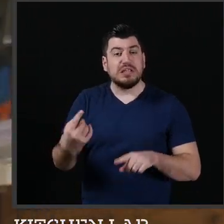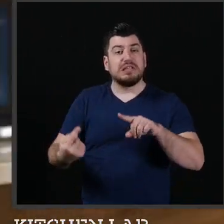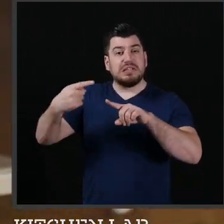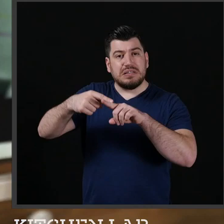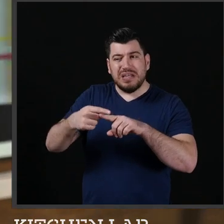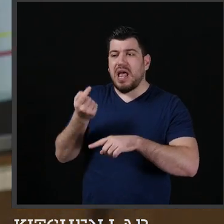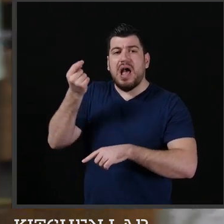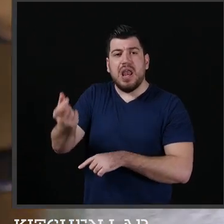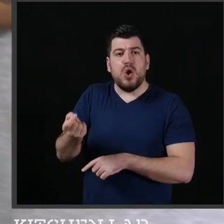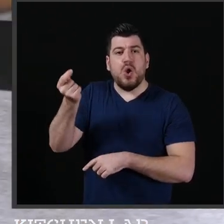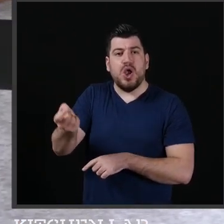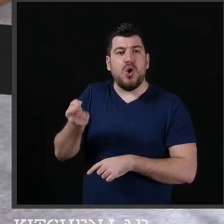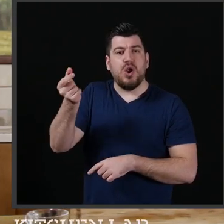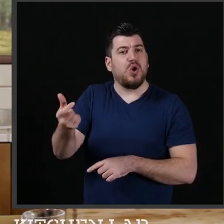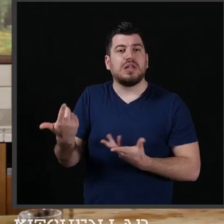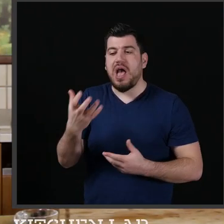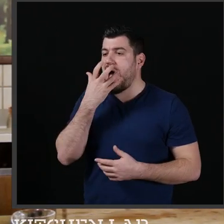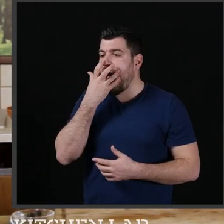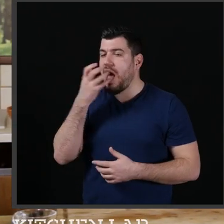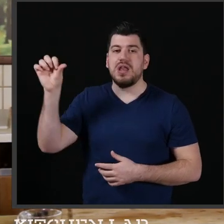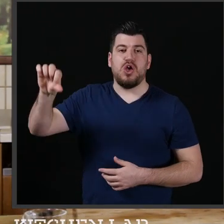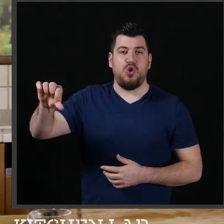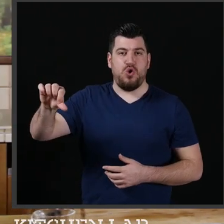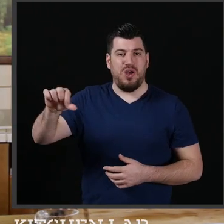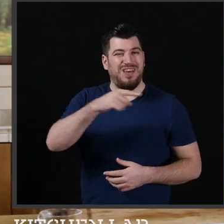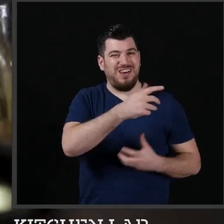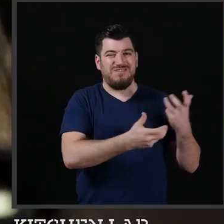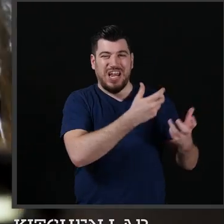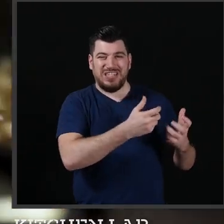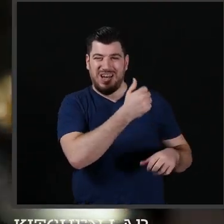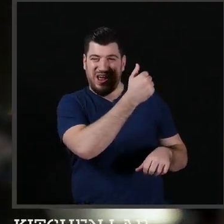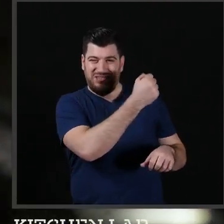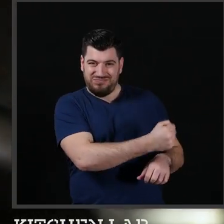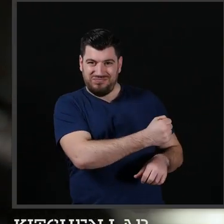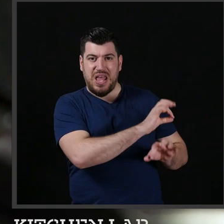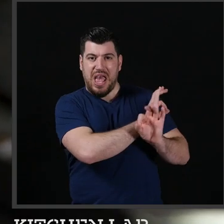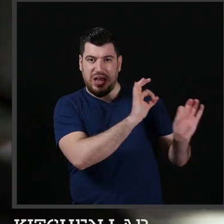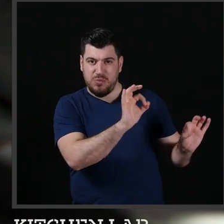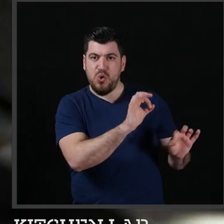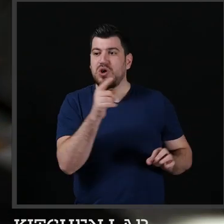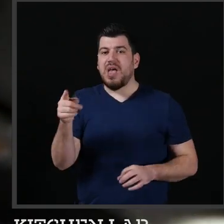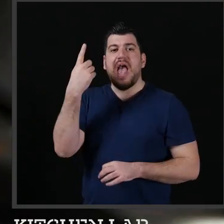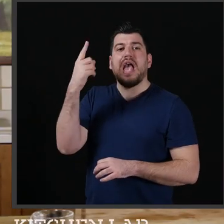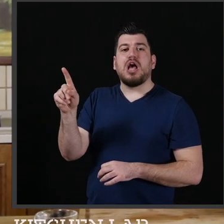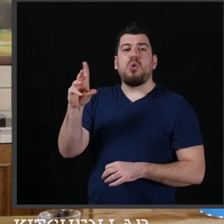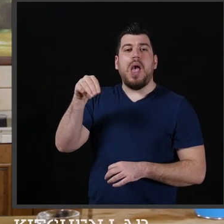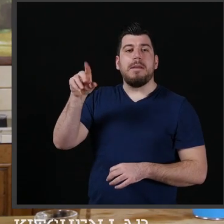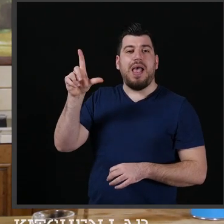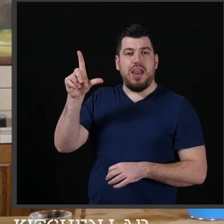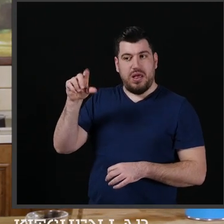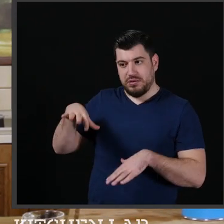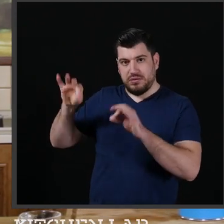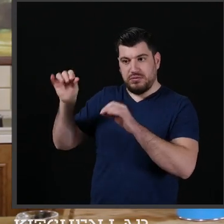σιγά καυτό νεράκι. Έχω βράσει ήδη νεράκι στο βραστήρα μου, οπότε ρίχνω περίπου 100 ml στην